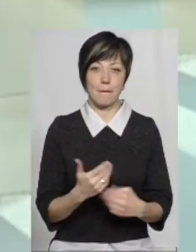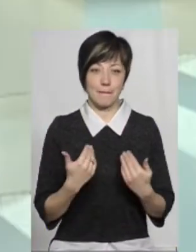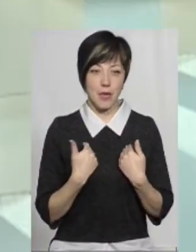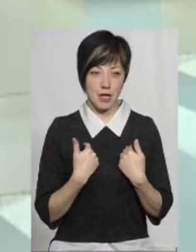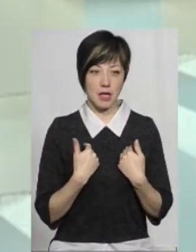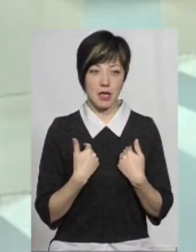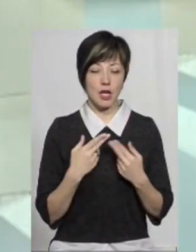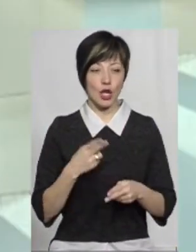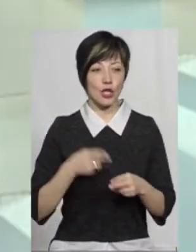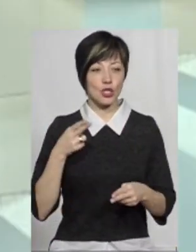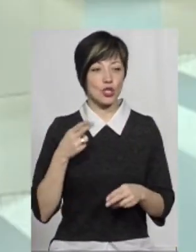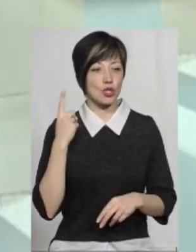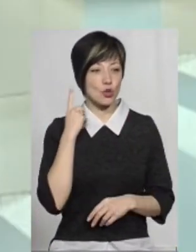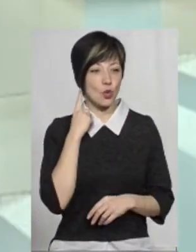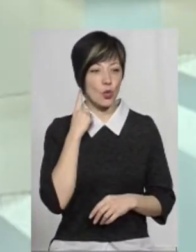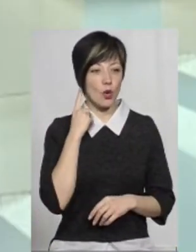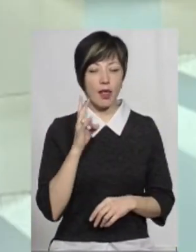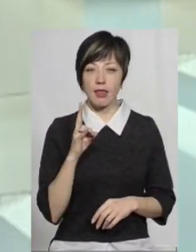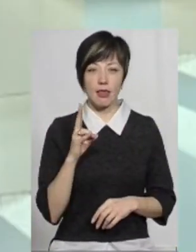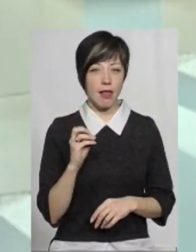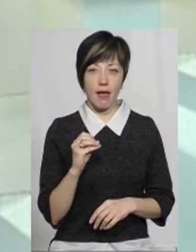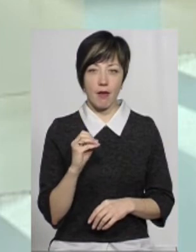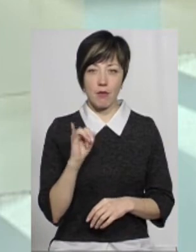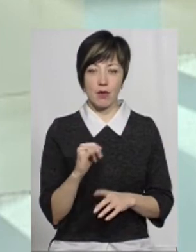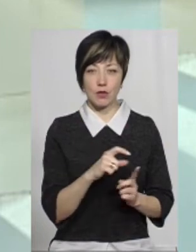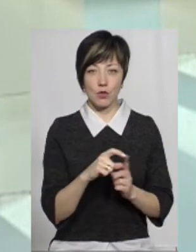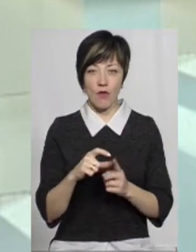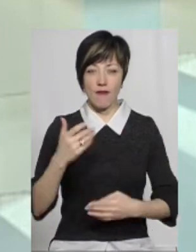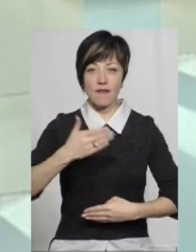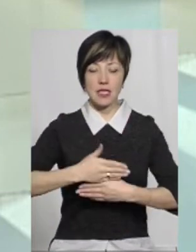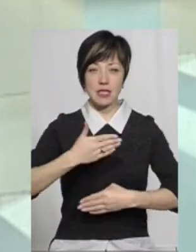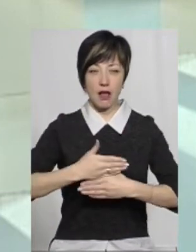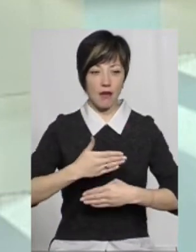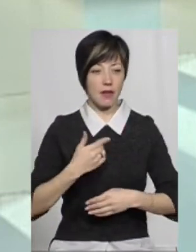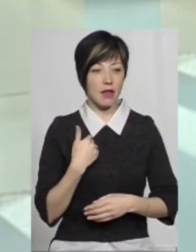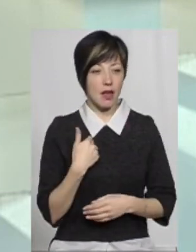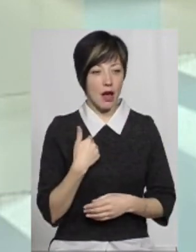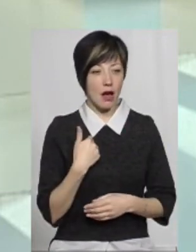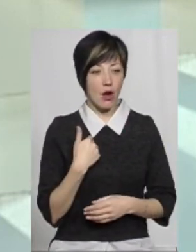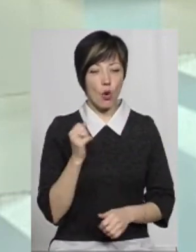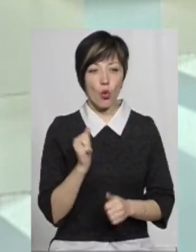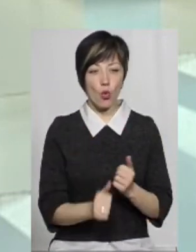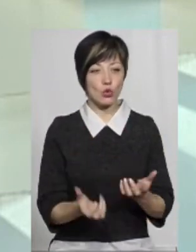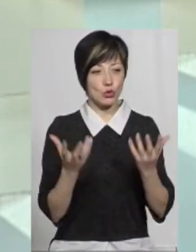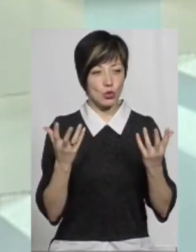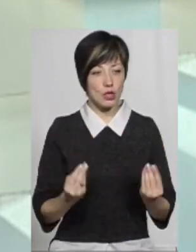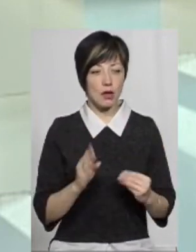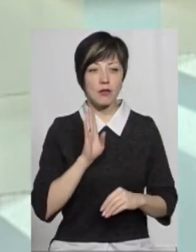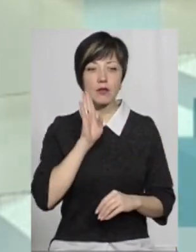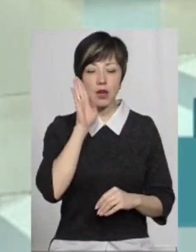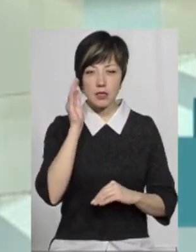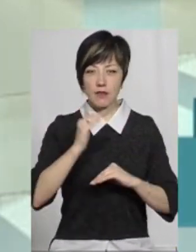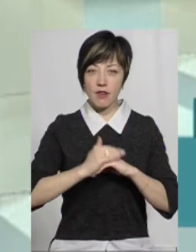Мені ріже слух не жаргонізми в виставі. Я кожного дня вранці